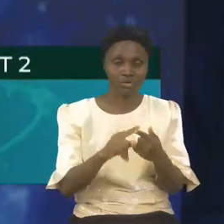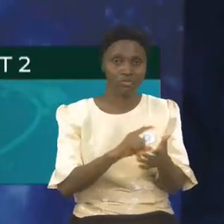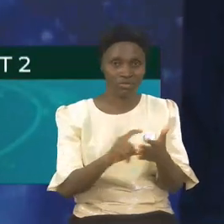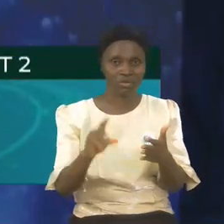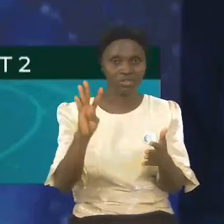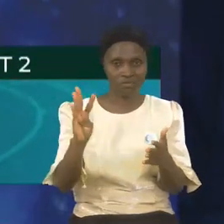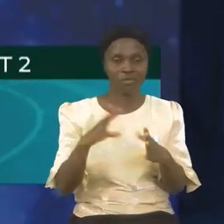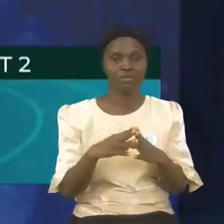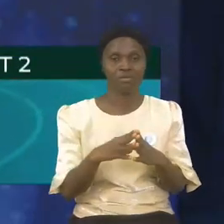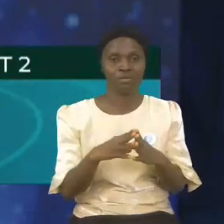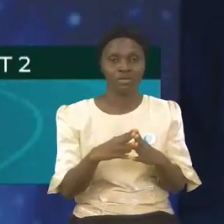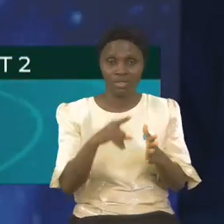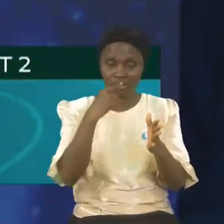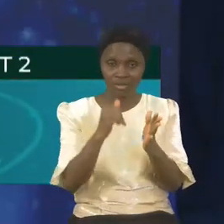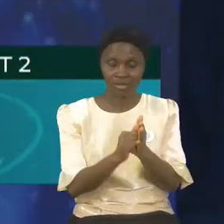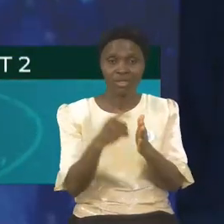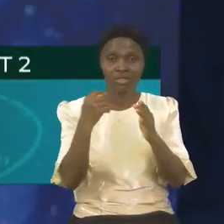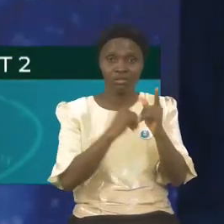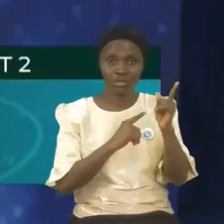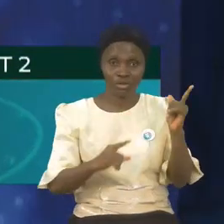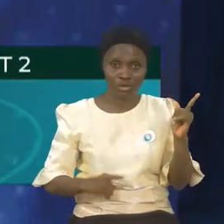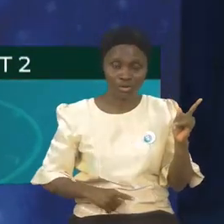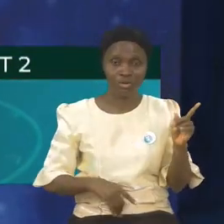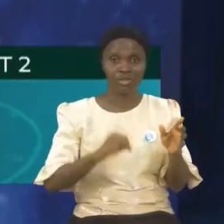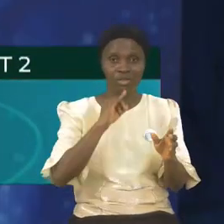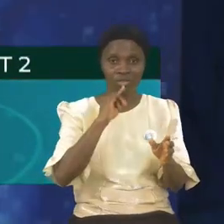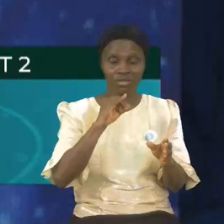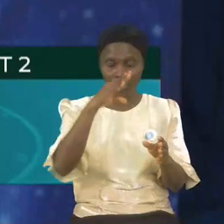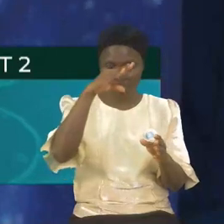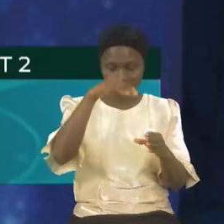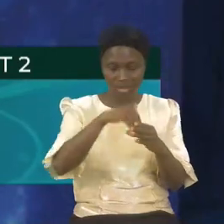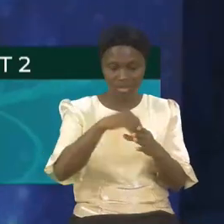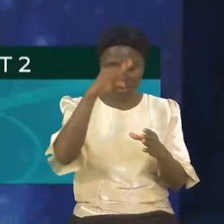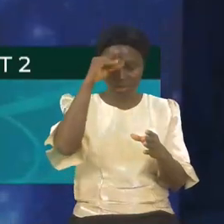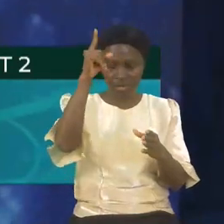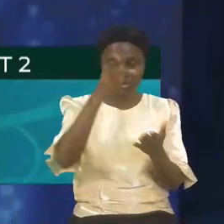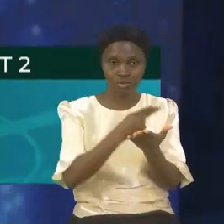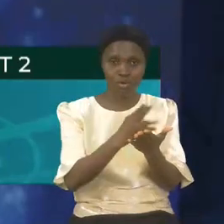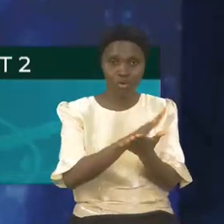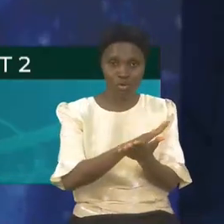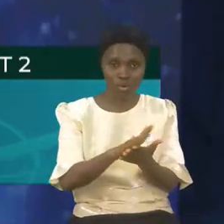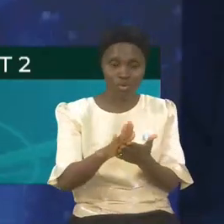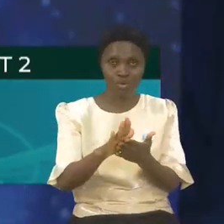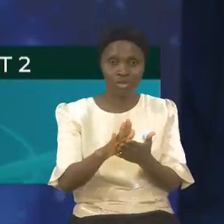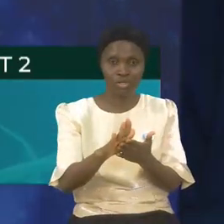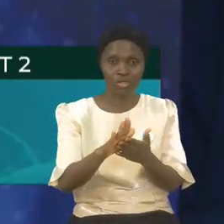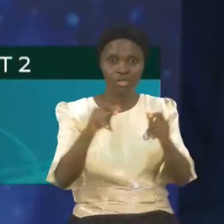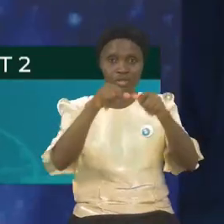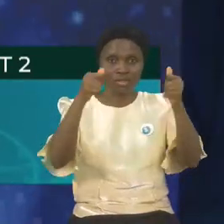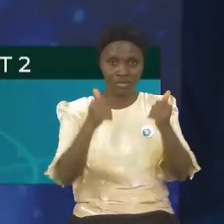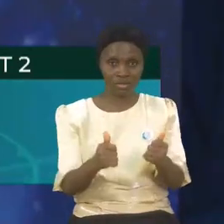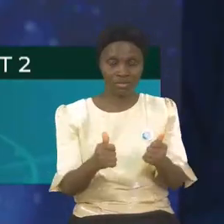11 voyons saumon 11 verset